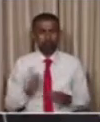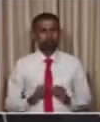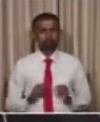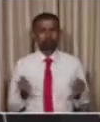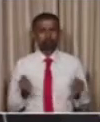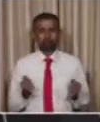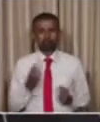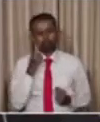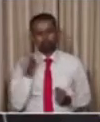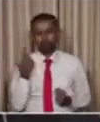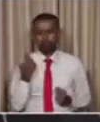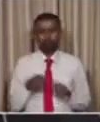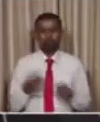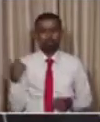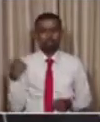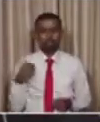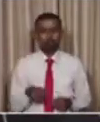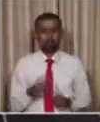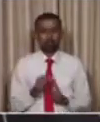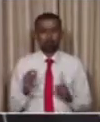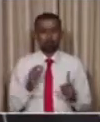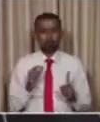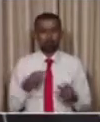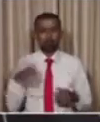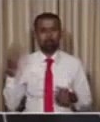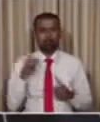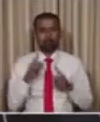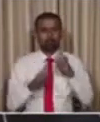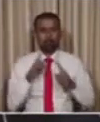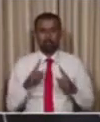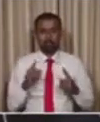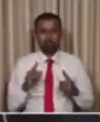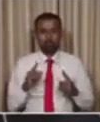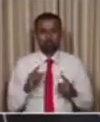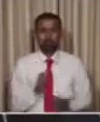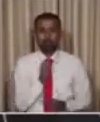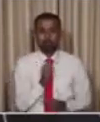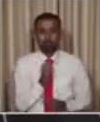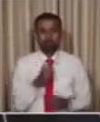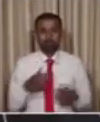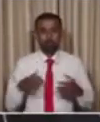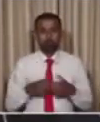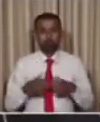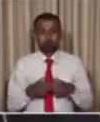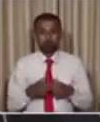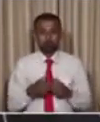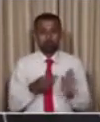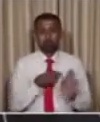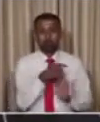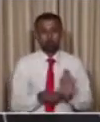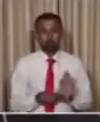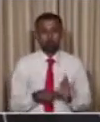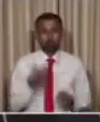නිකන් දන්නෑ වගේ ඇවිල්ලා මේ පාර්ලිමේන්තුවේ පිටතත් කතා පැවැත්වුවට ඇත්තටම මේ අර්බුදය මේ රටේ